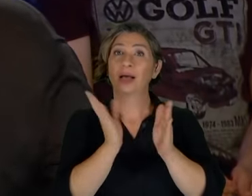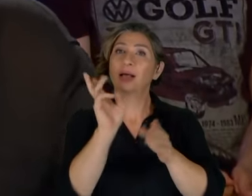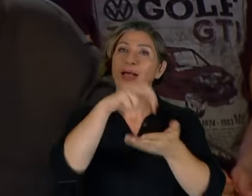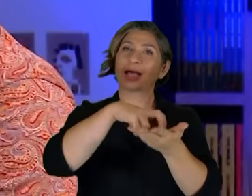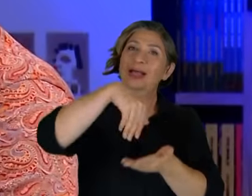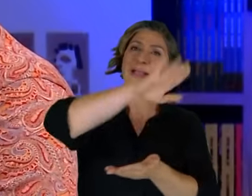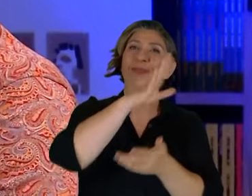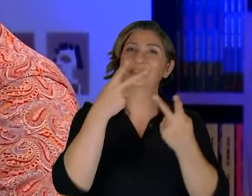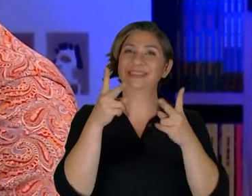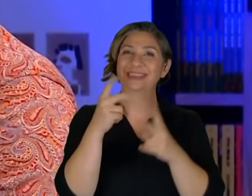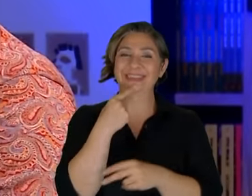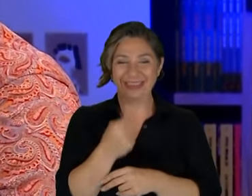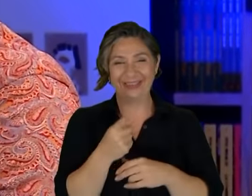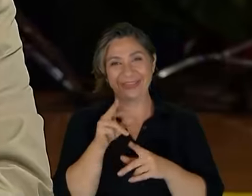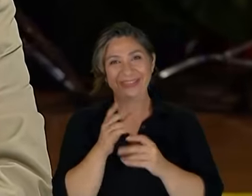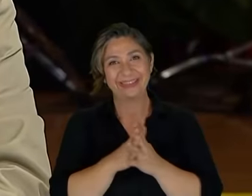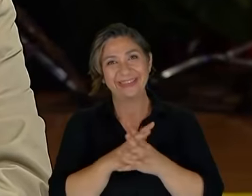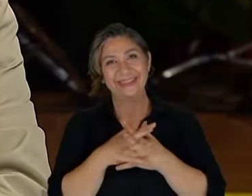gibi dünyaya